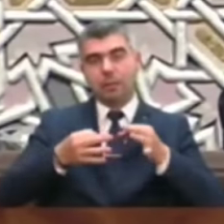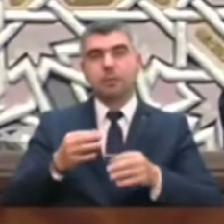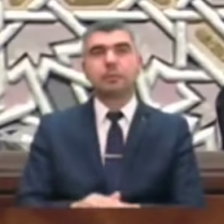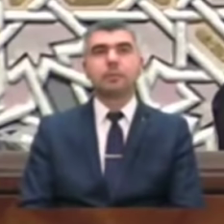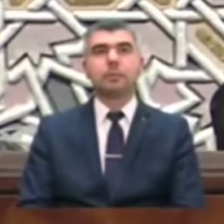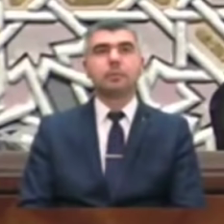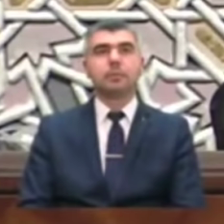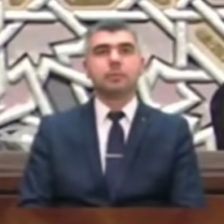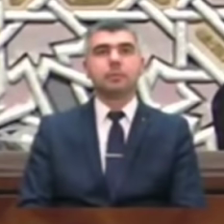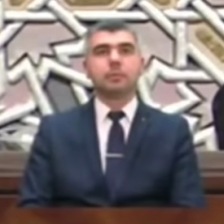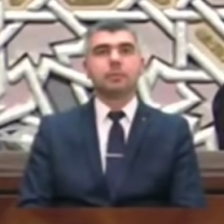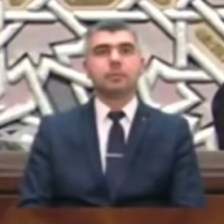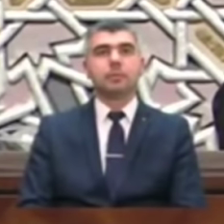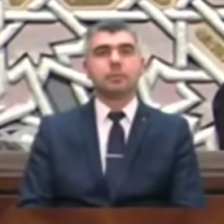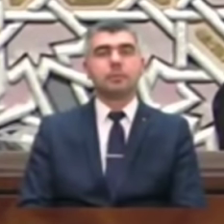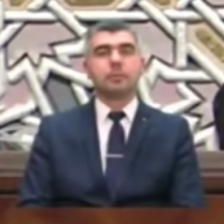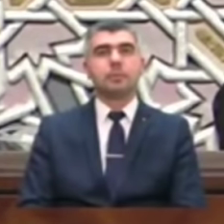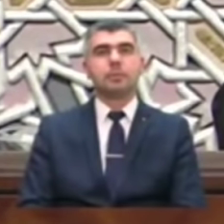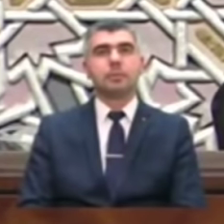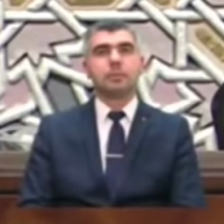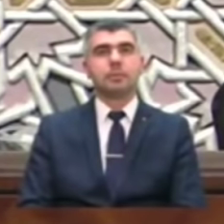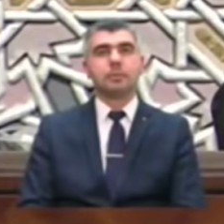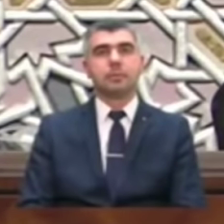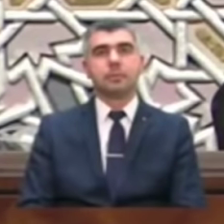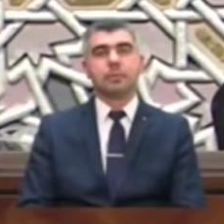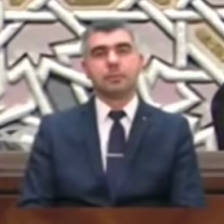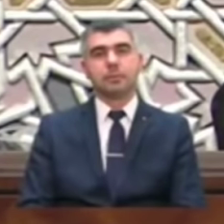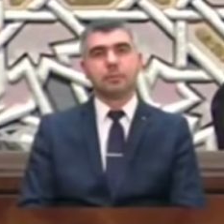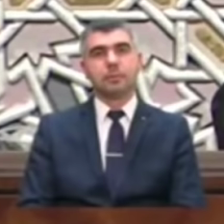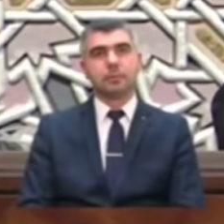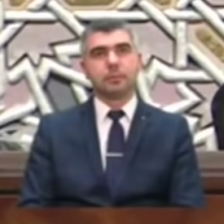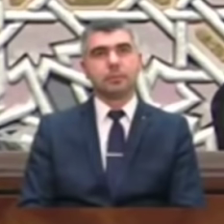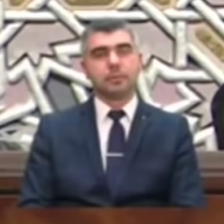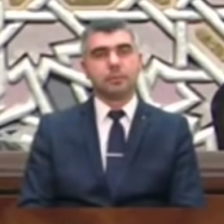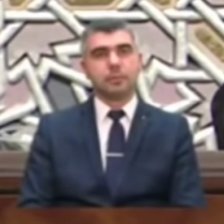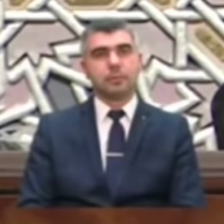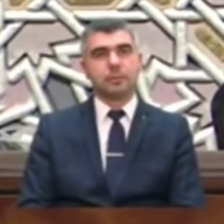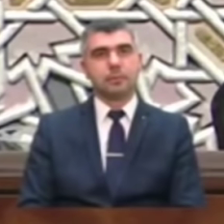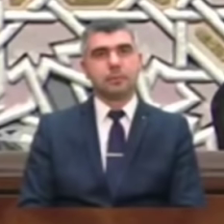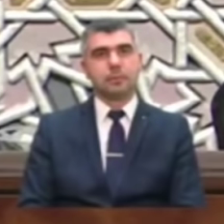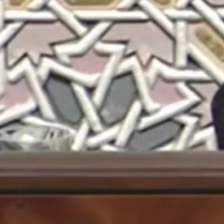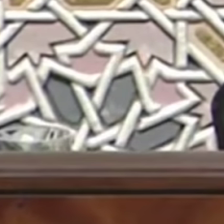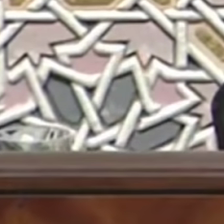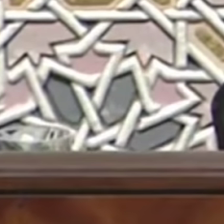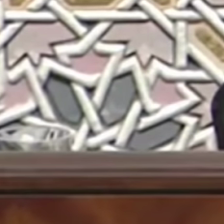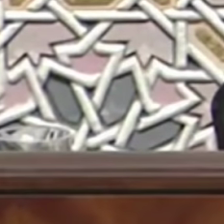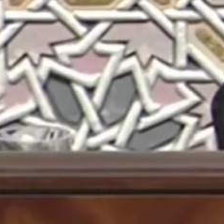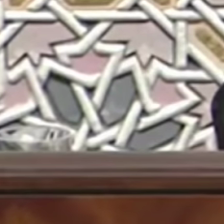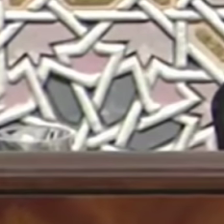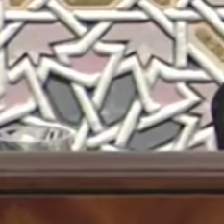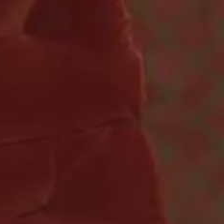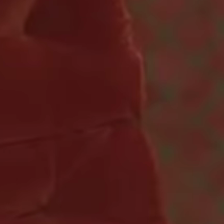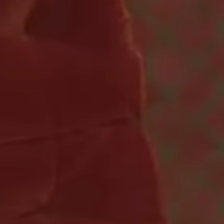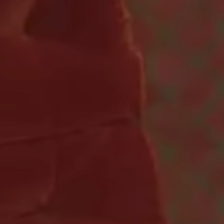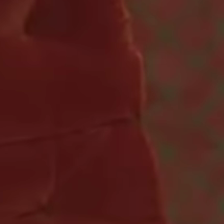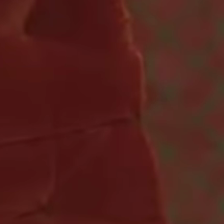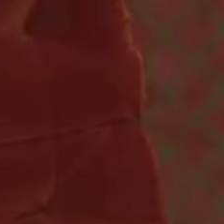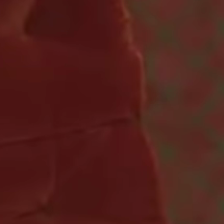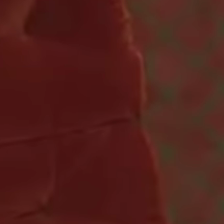لا، ولكن كاس واحد حس الحيط نت مازيغ نسوس وتسن حيط نت مازيغ ولا تفهم ما